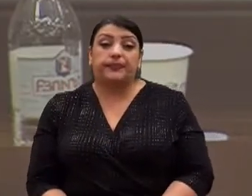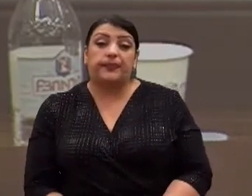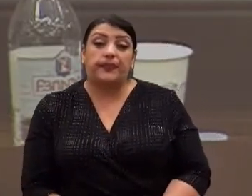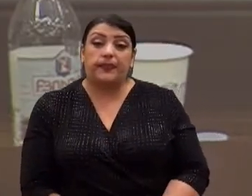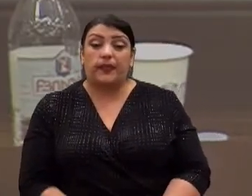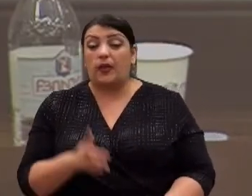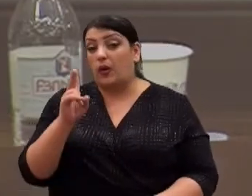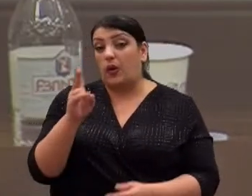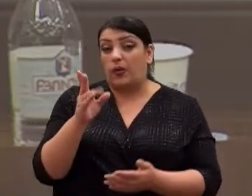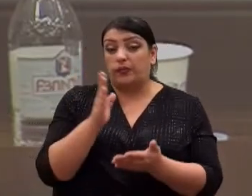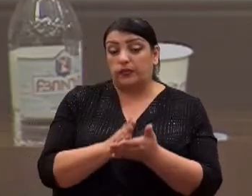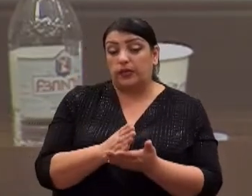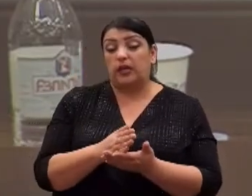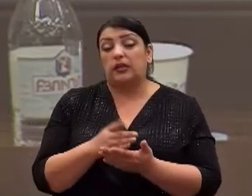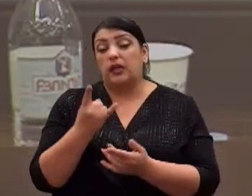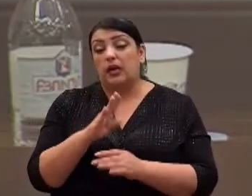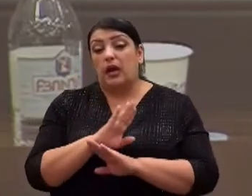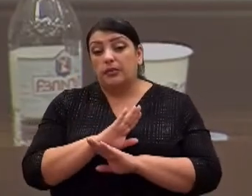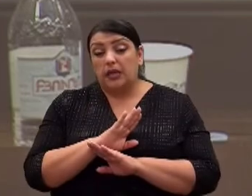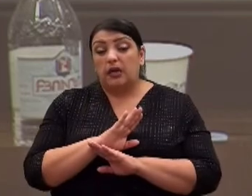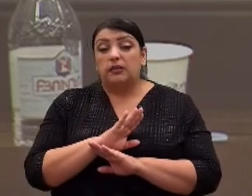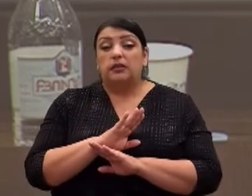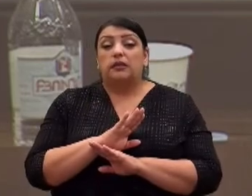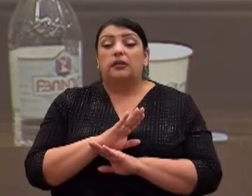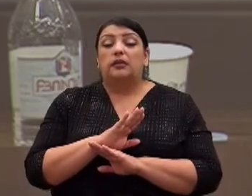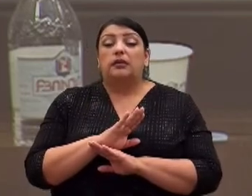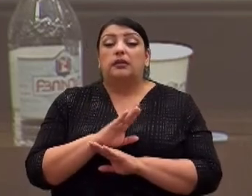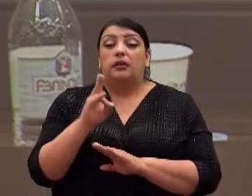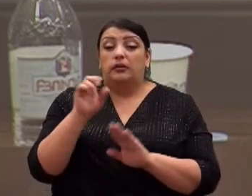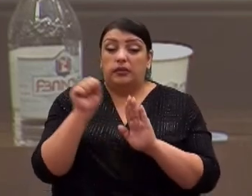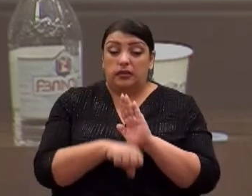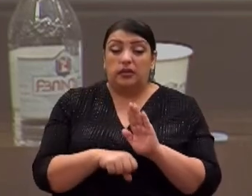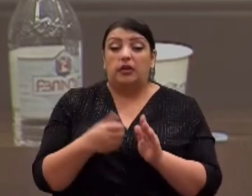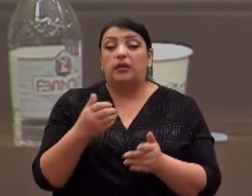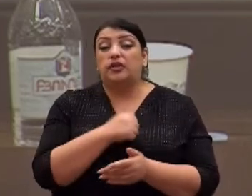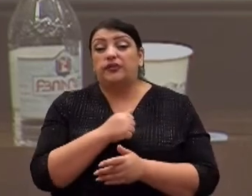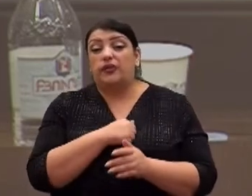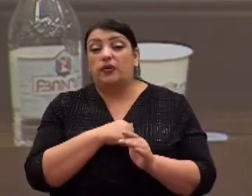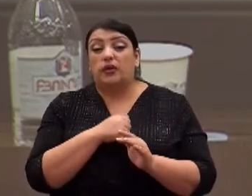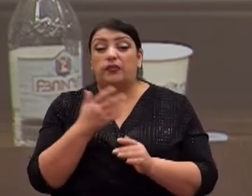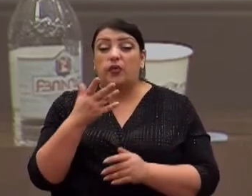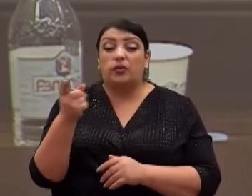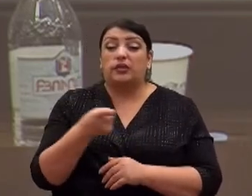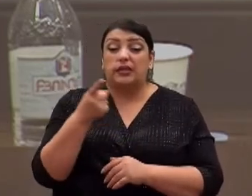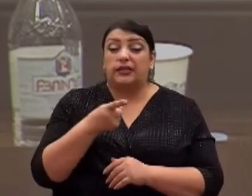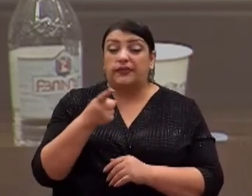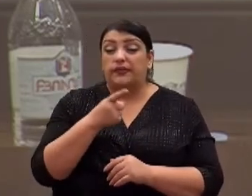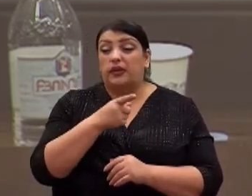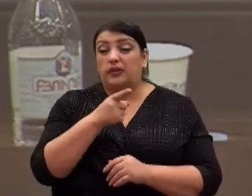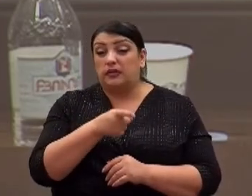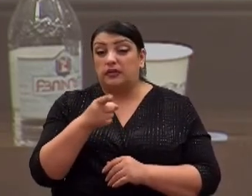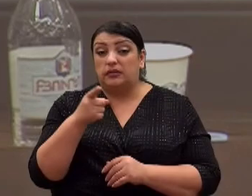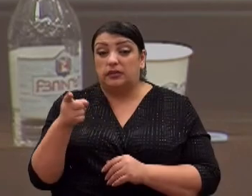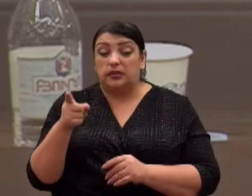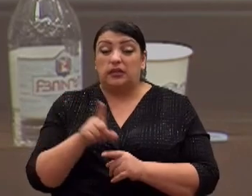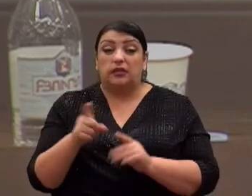ովքեր ունեն զավակներ կորցրած եւ նրանց խոսքով սպանված զորամասերուն տարերբեր տարեթվերին եւ առ այսօր այդ քրեական